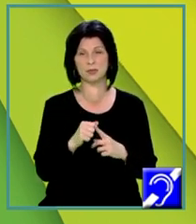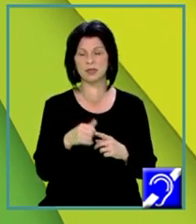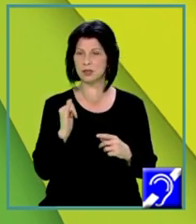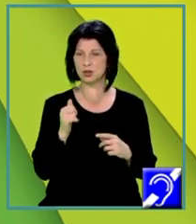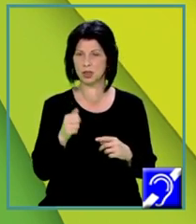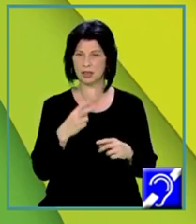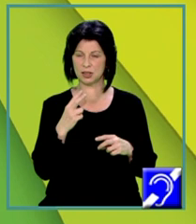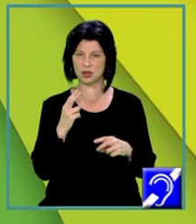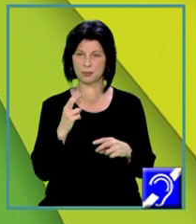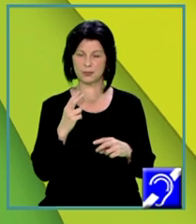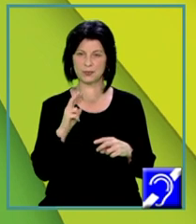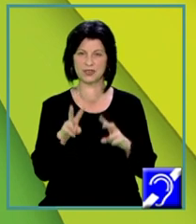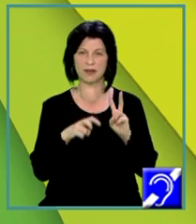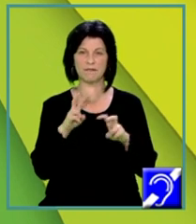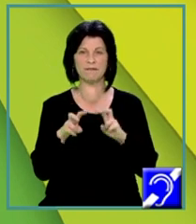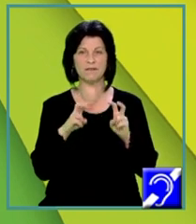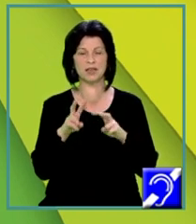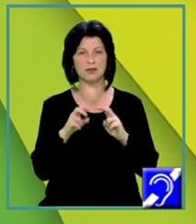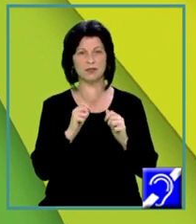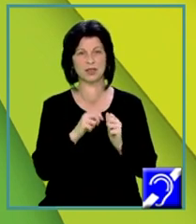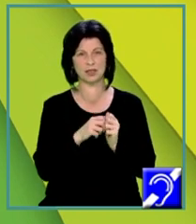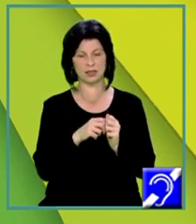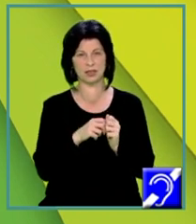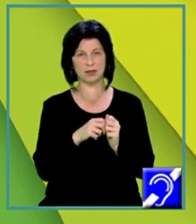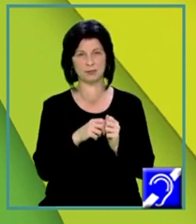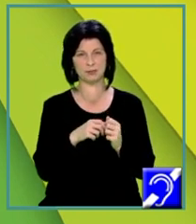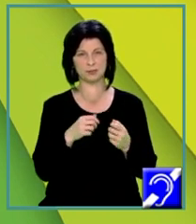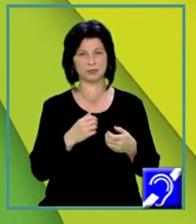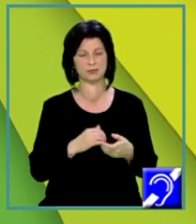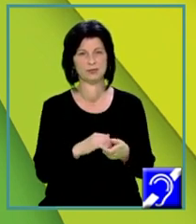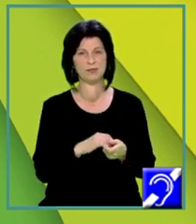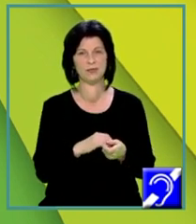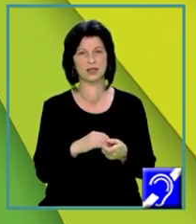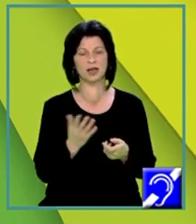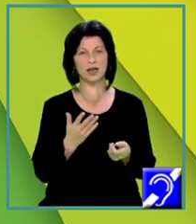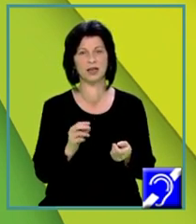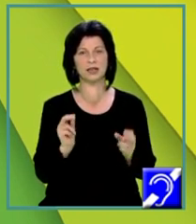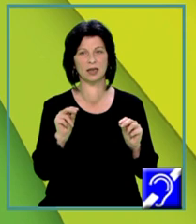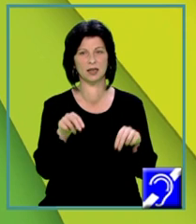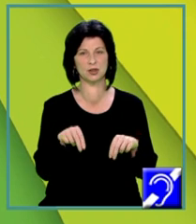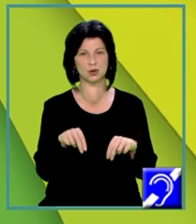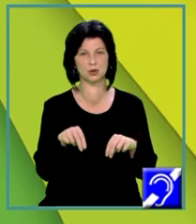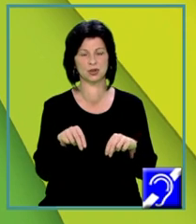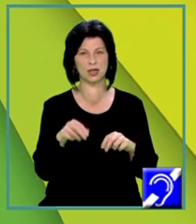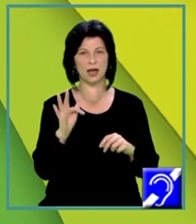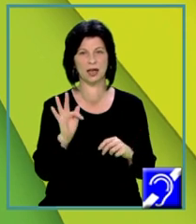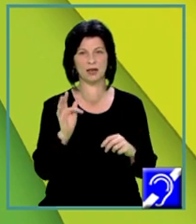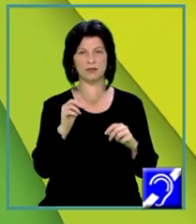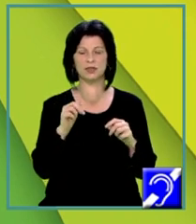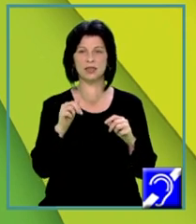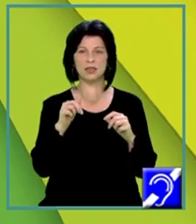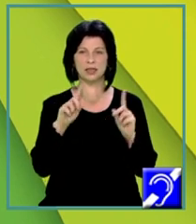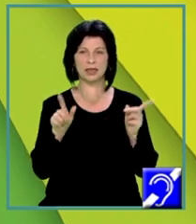4 care ajunge imediat la așa ceva fdx compuse de grec